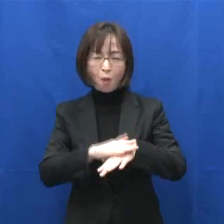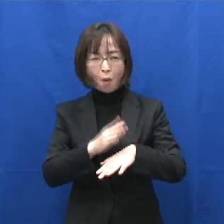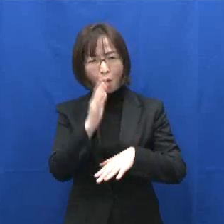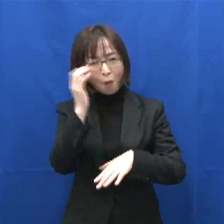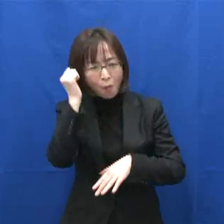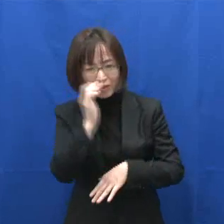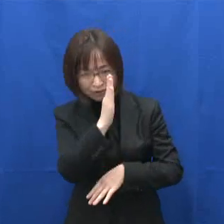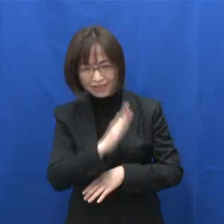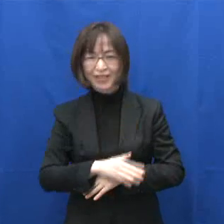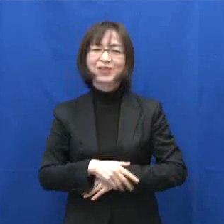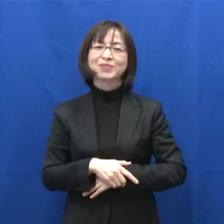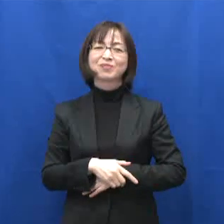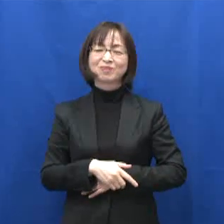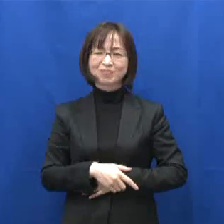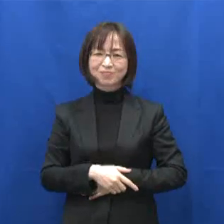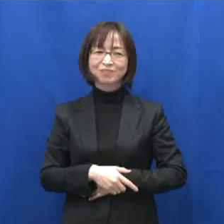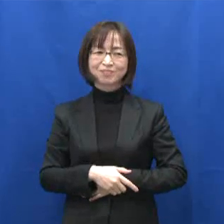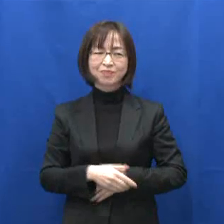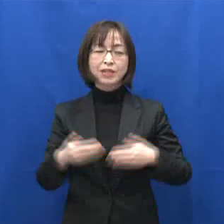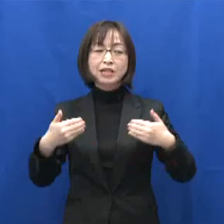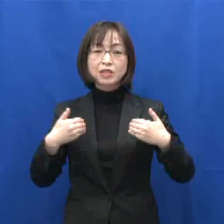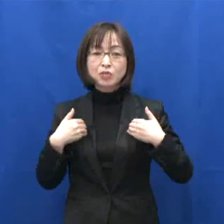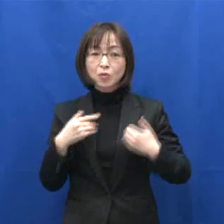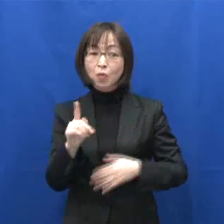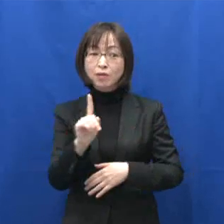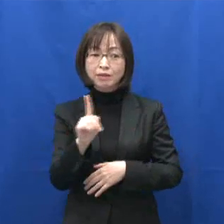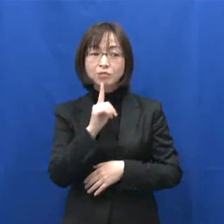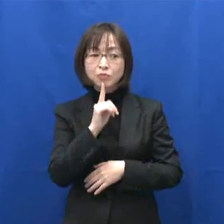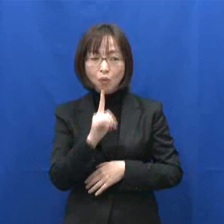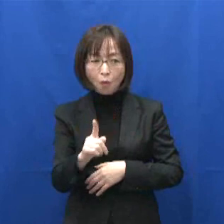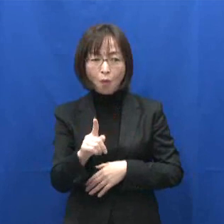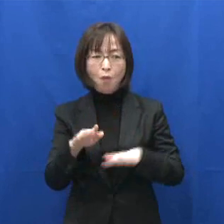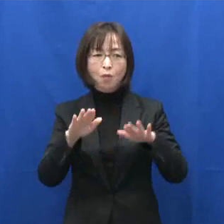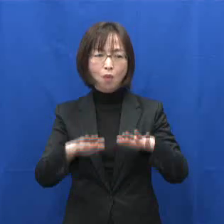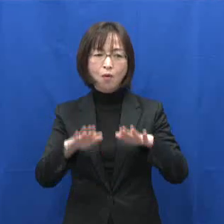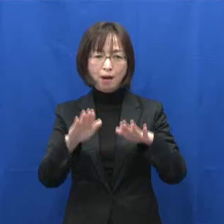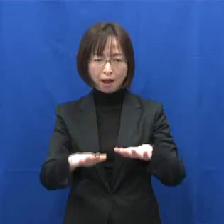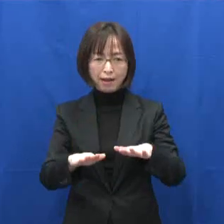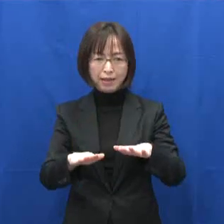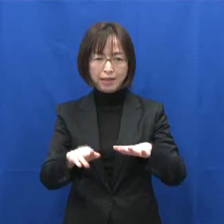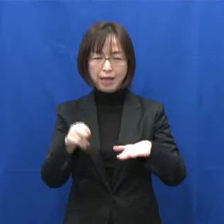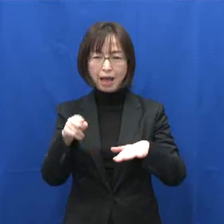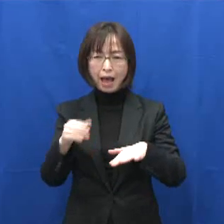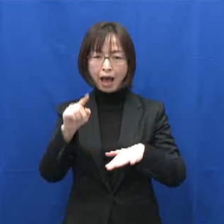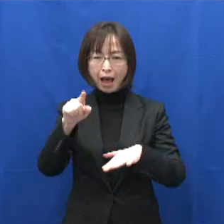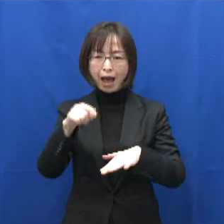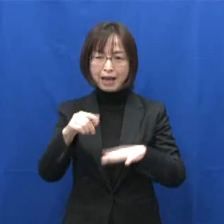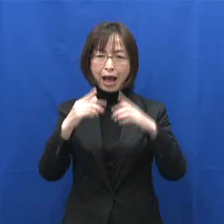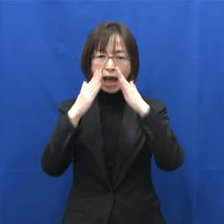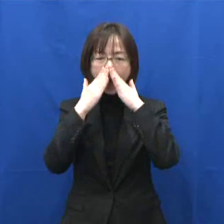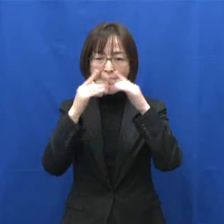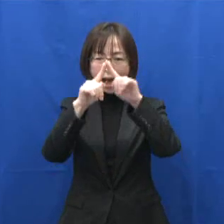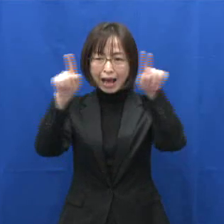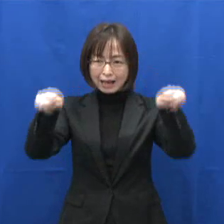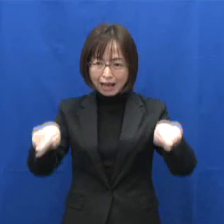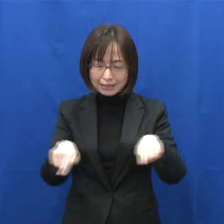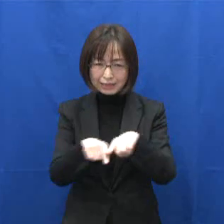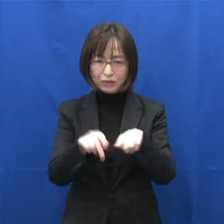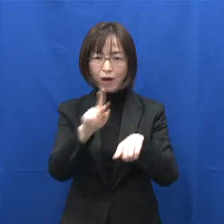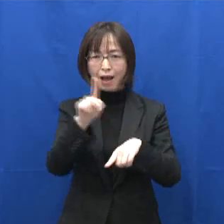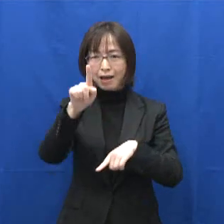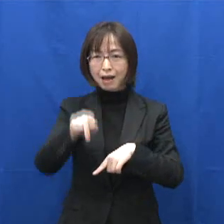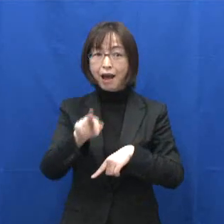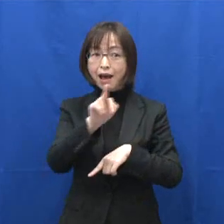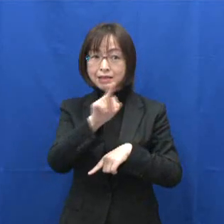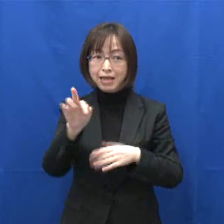ただければと思います。はい、 はい、 必要なものですね、まず今回は、ハンカチですとかガーゼですとかで、こう作